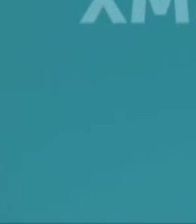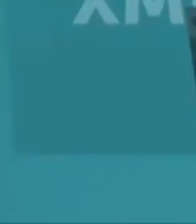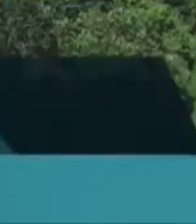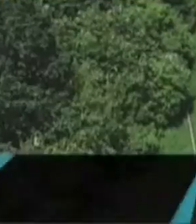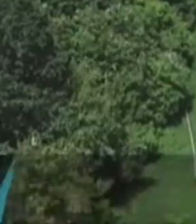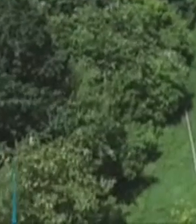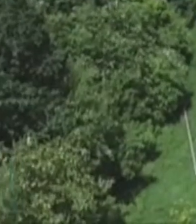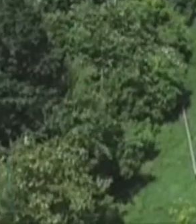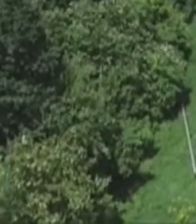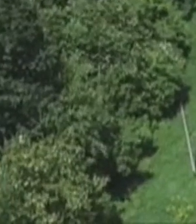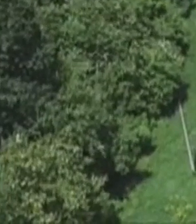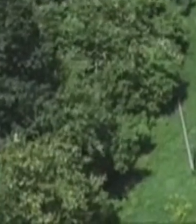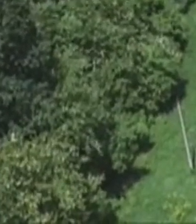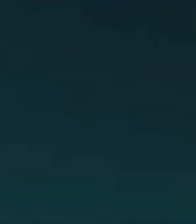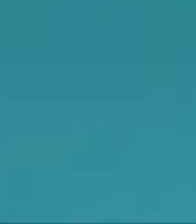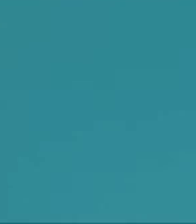Дякую!